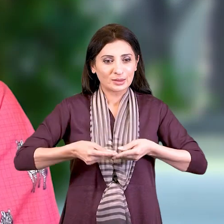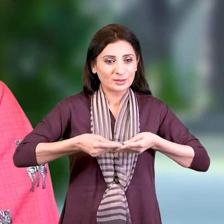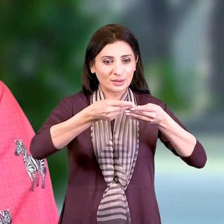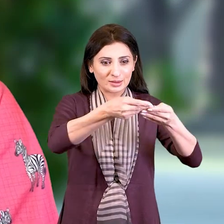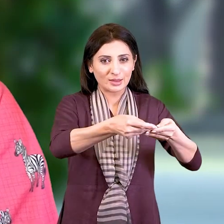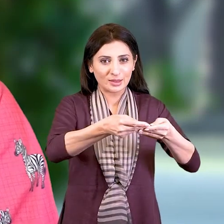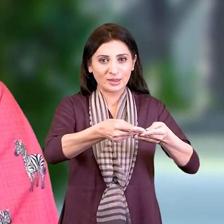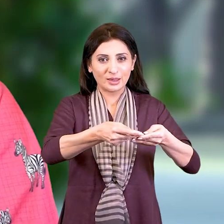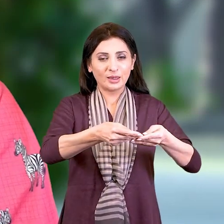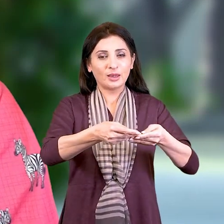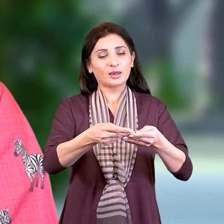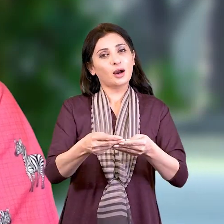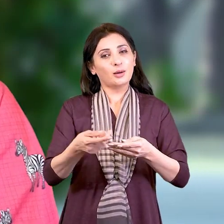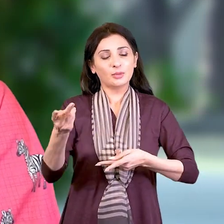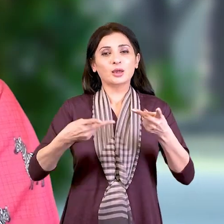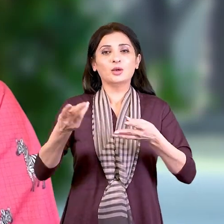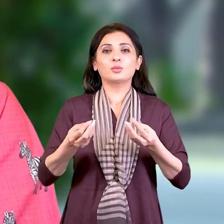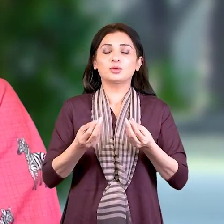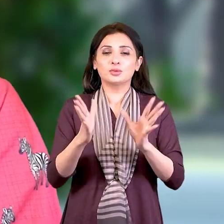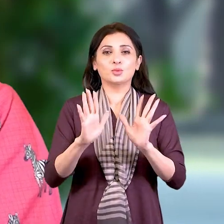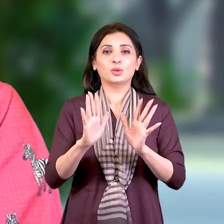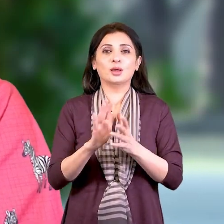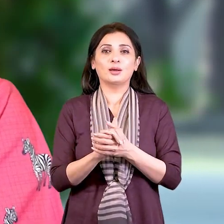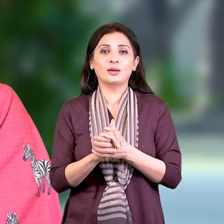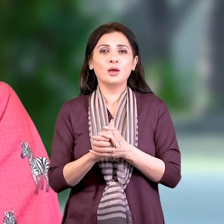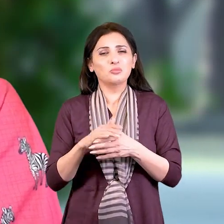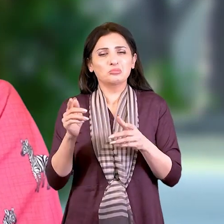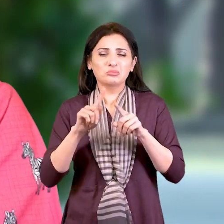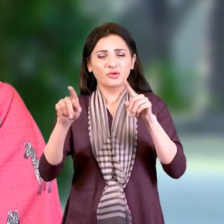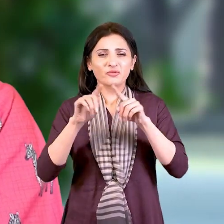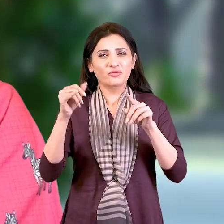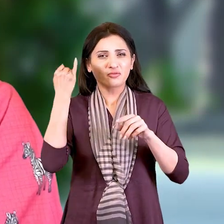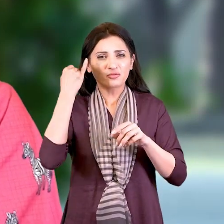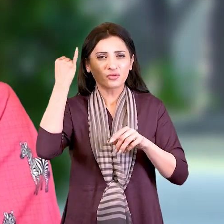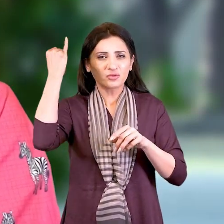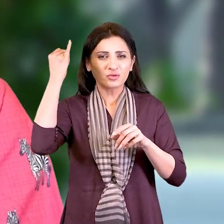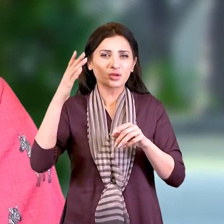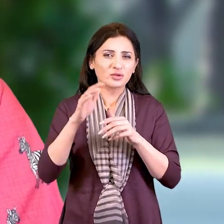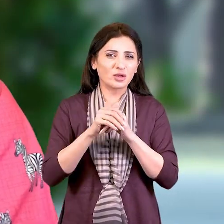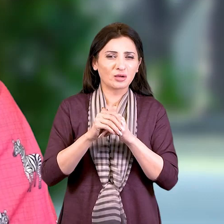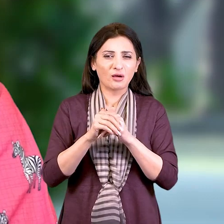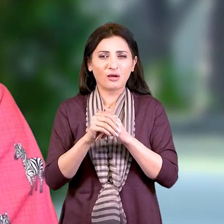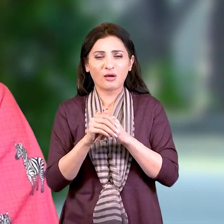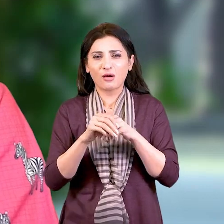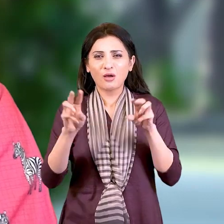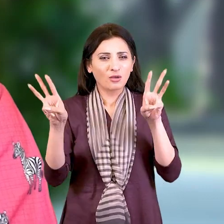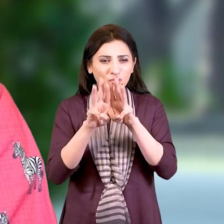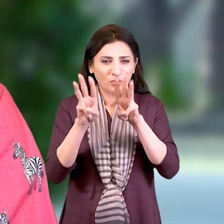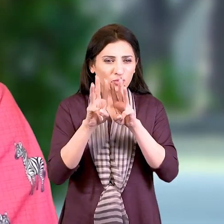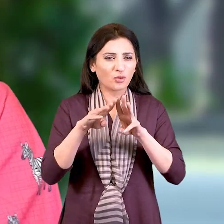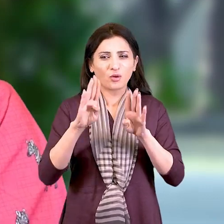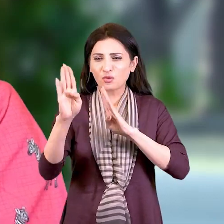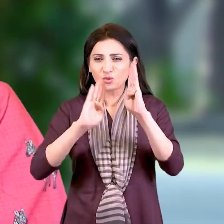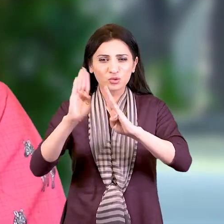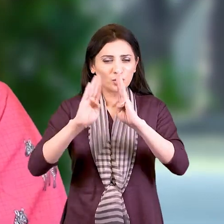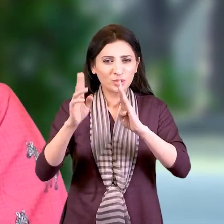looking into different ideas around the world. Pinterest देखा, Google के ऊपर search किया,